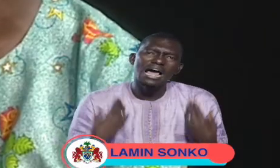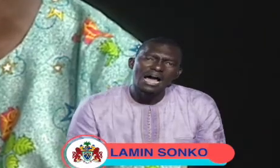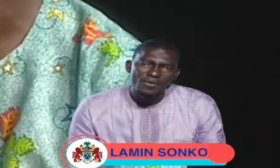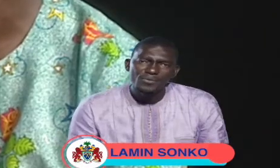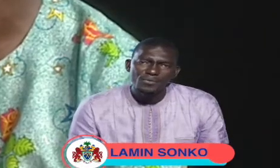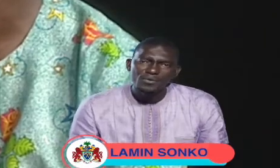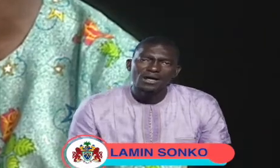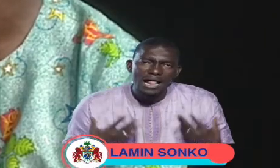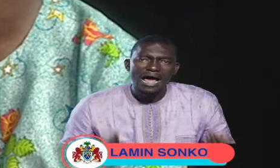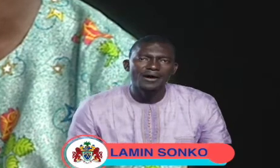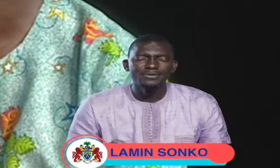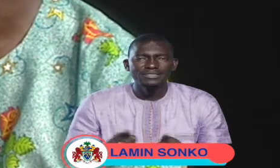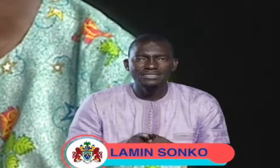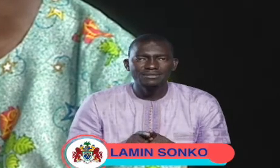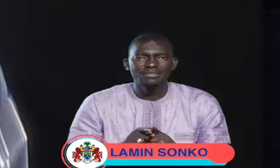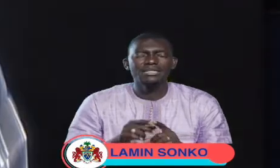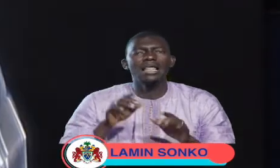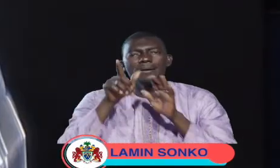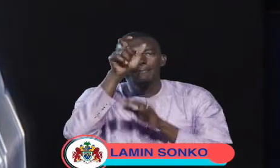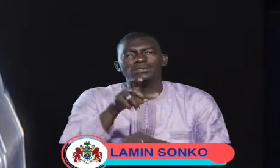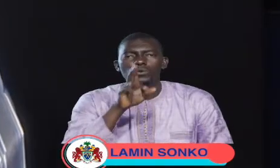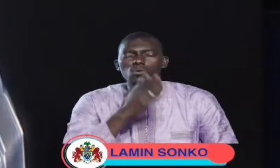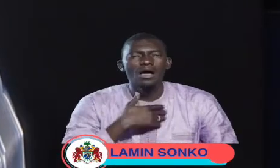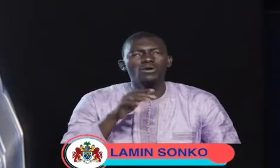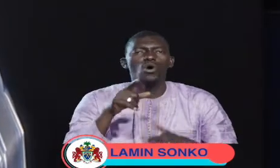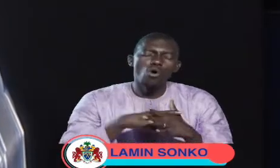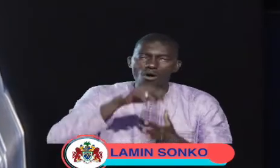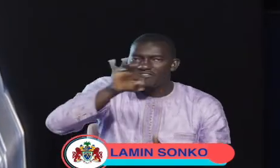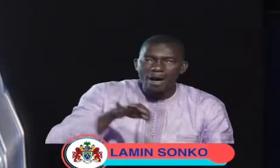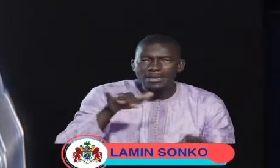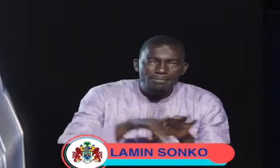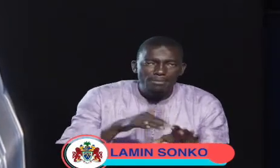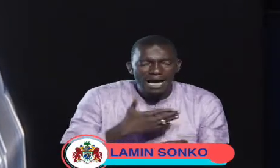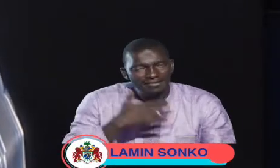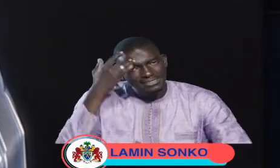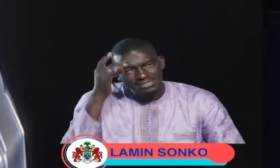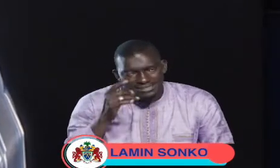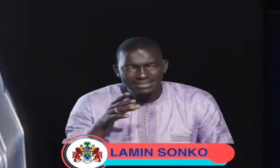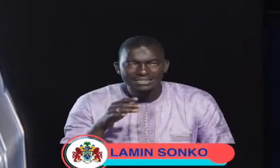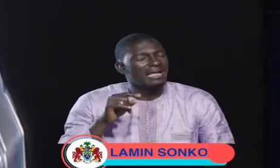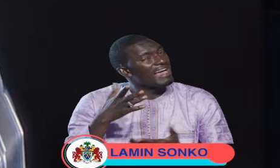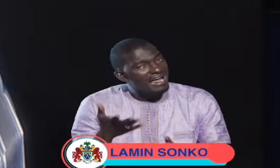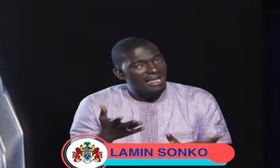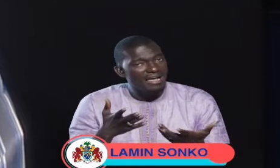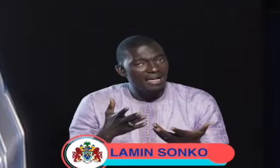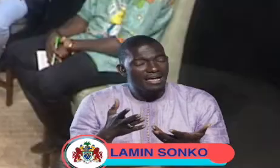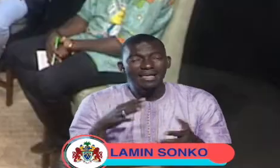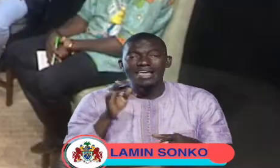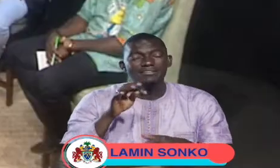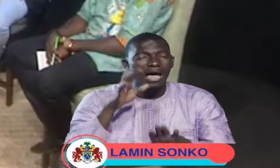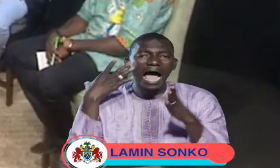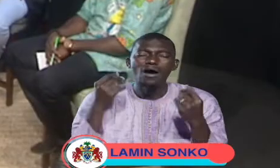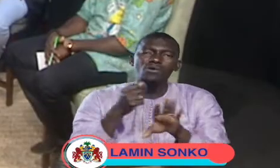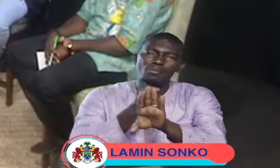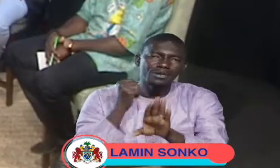nyin ko kono wala fatam fanso comme ni miya soto wala miya dimba ali asoto wala ala mol ka jeko e be mol tankan la no